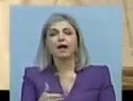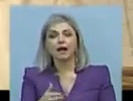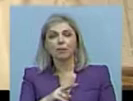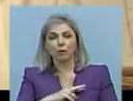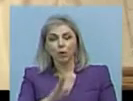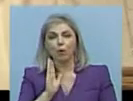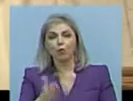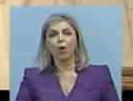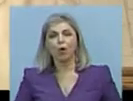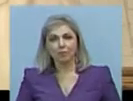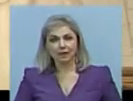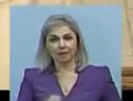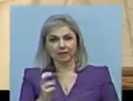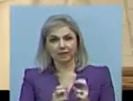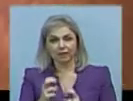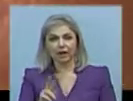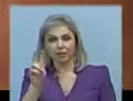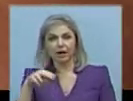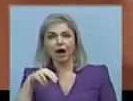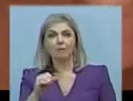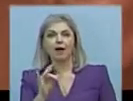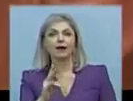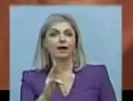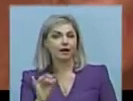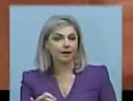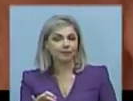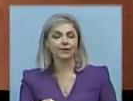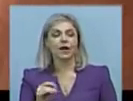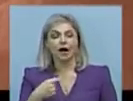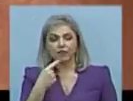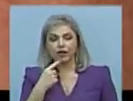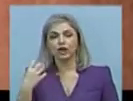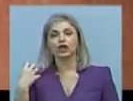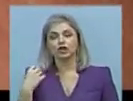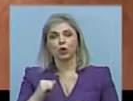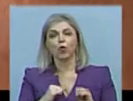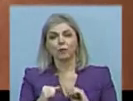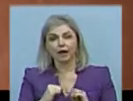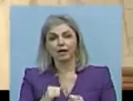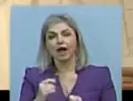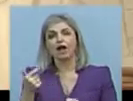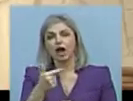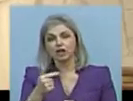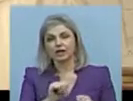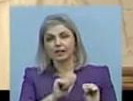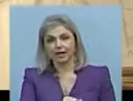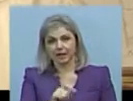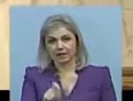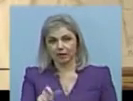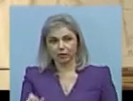комунальне підприємство «Парки», говорить Олександр Гарисименя, начальник управління з питань надзвичайних ситуацій цивільного захисту населення.